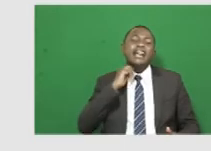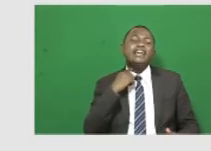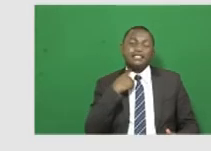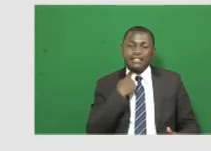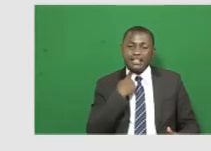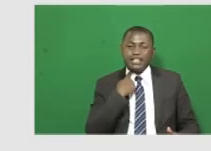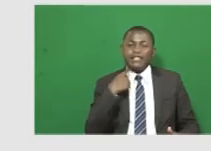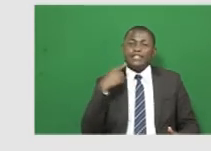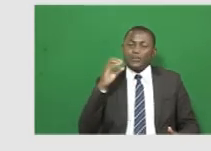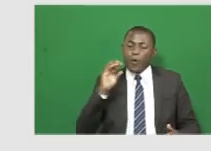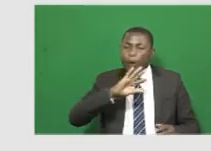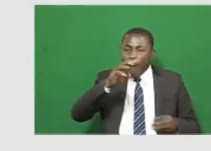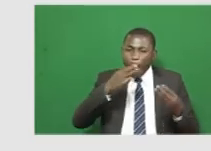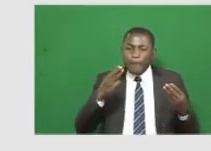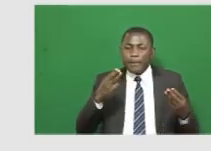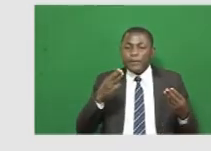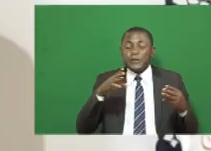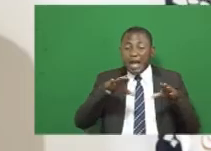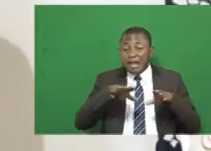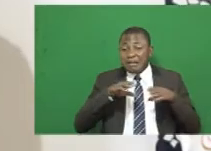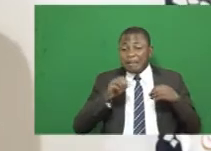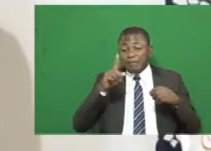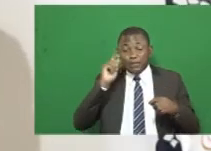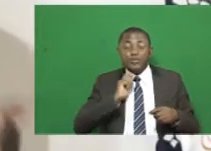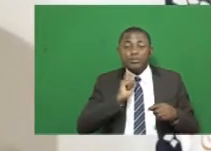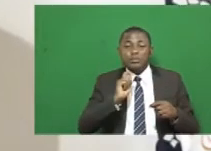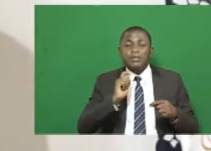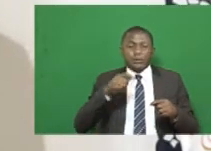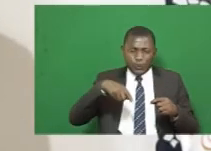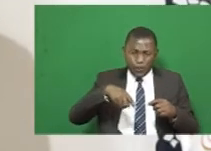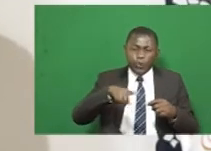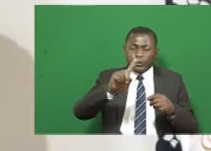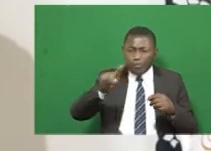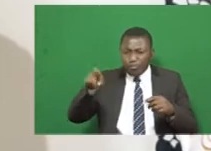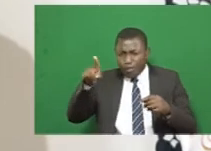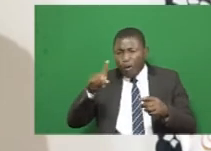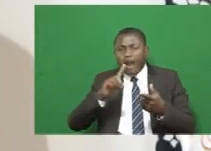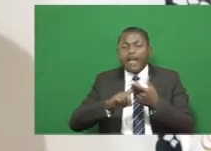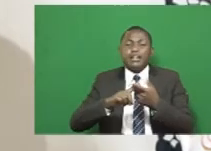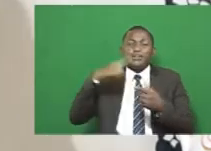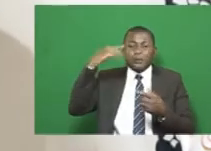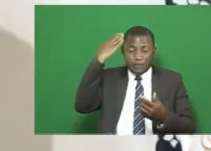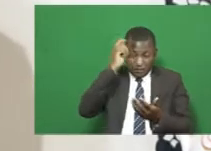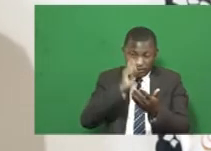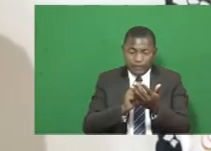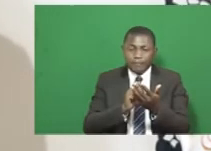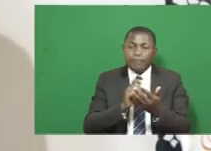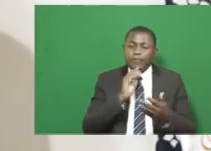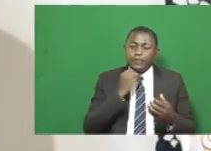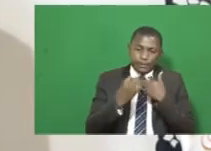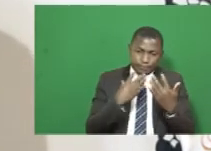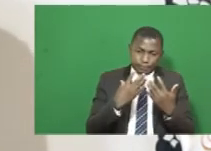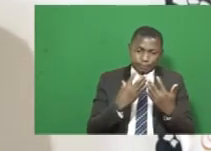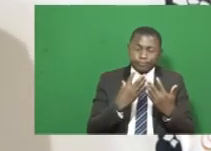asi vakafarira zvisakarurama vatongwe. Right. Urikuona mabudira ari kuita manje. Iri kuti pane vanouya kuzonamata.